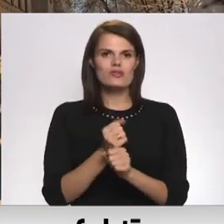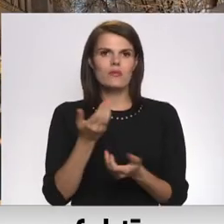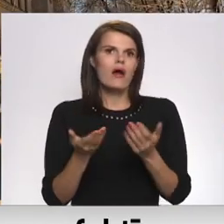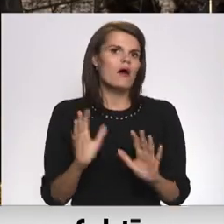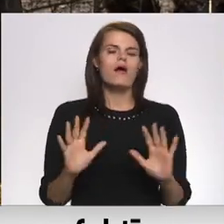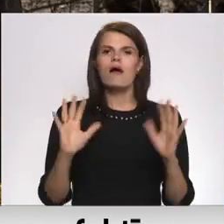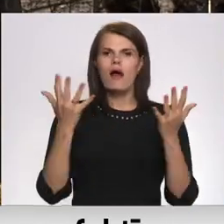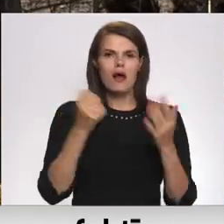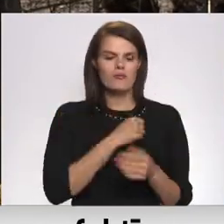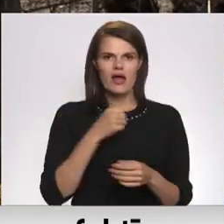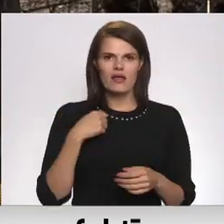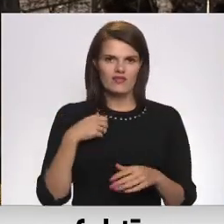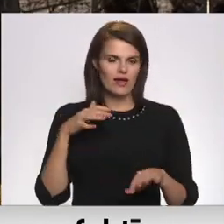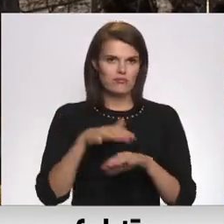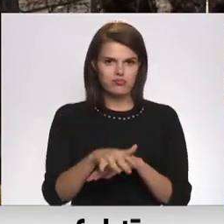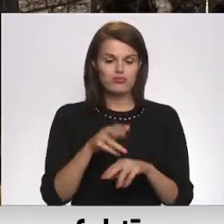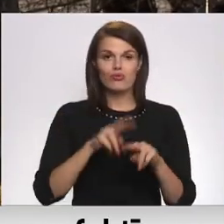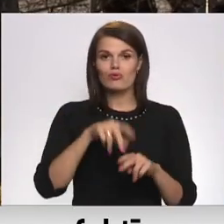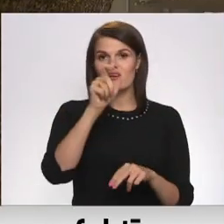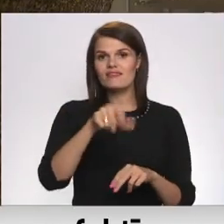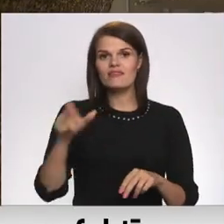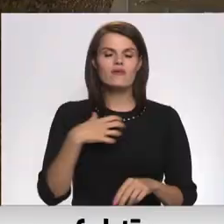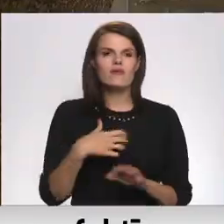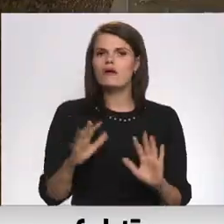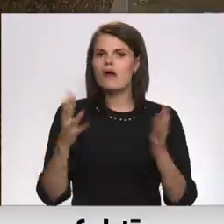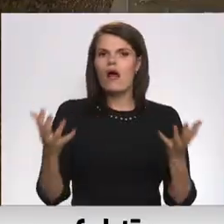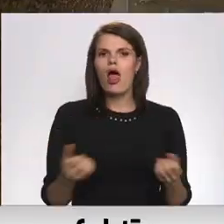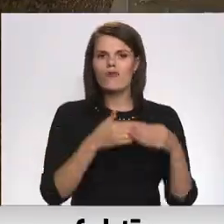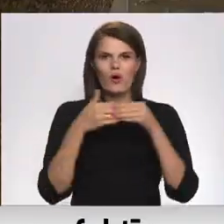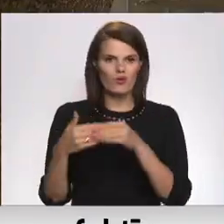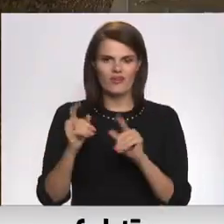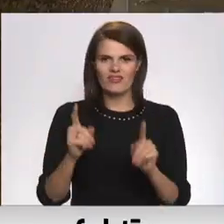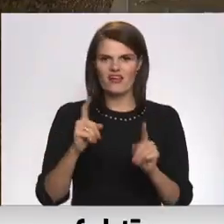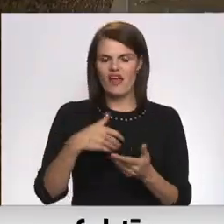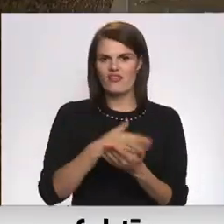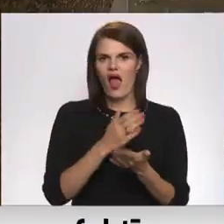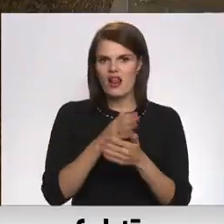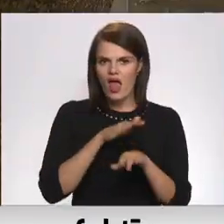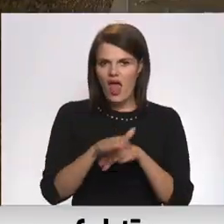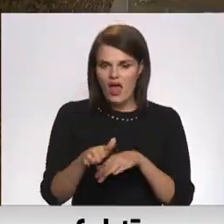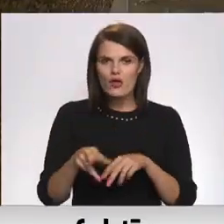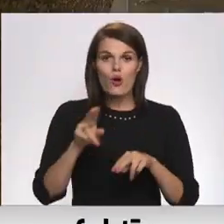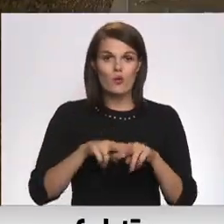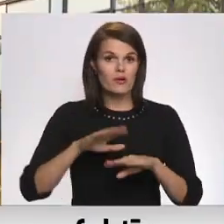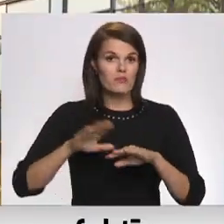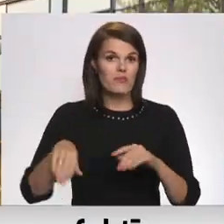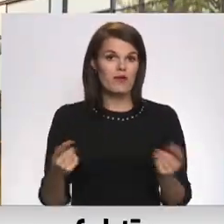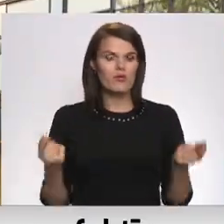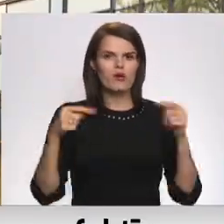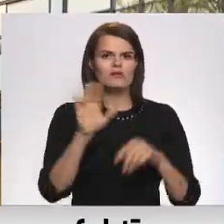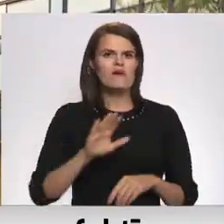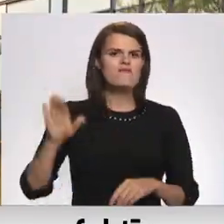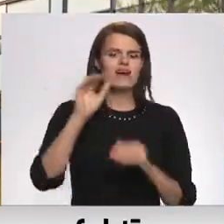iespējamam militāram iebrukumam un cilvēku masveida evakuācijai veikti vien daļēji. Kā arī pēdējo reizi valsts